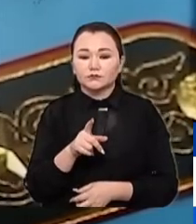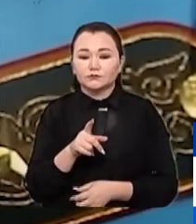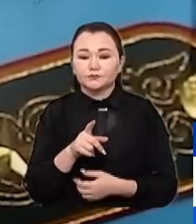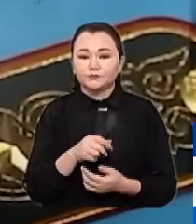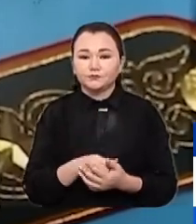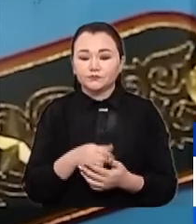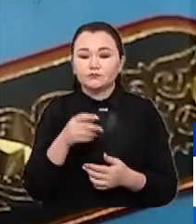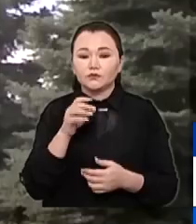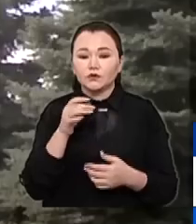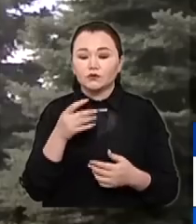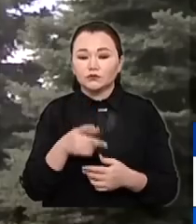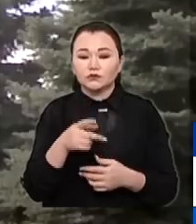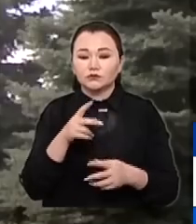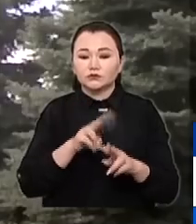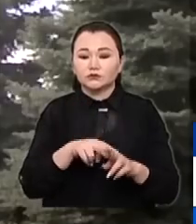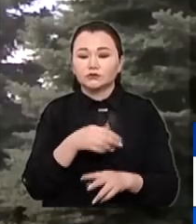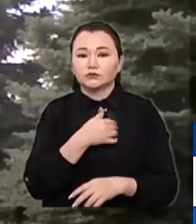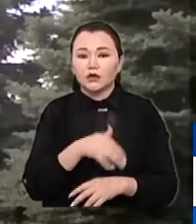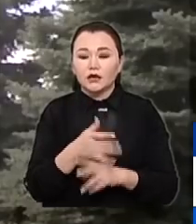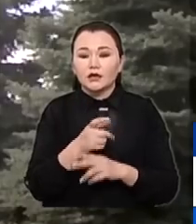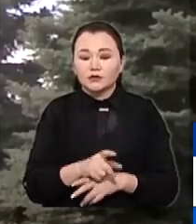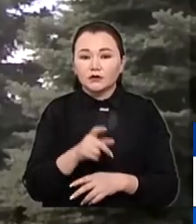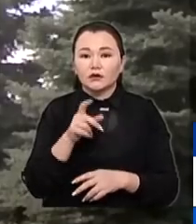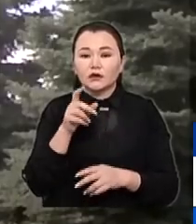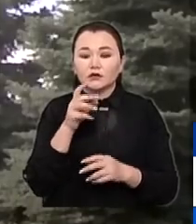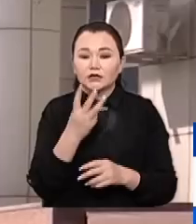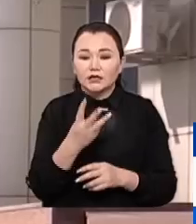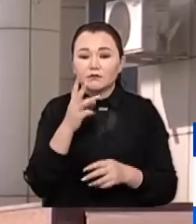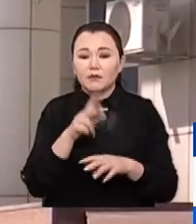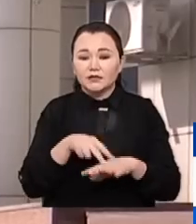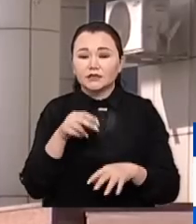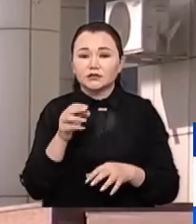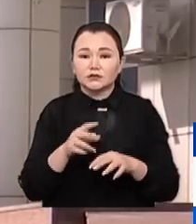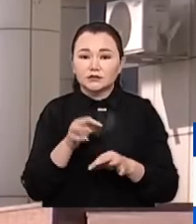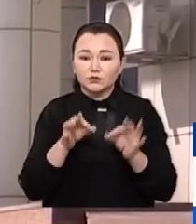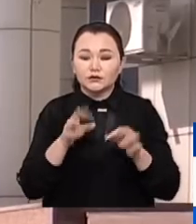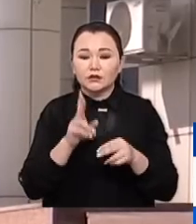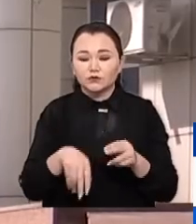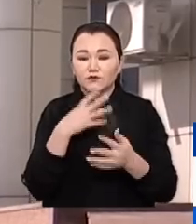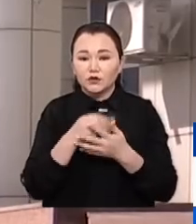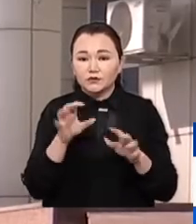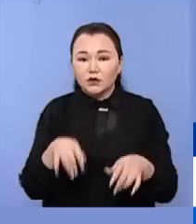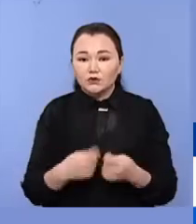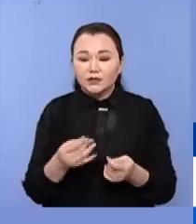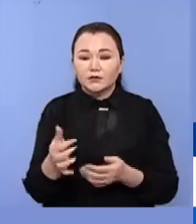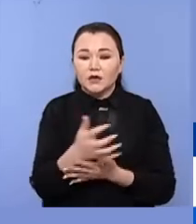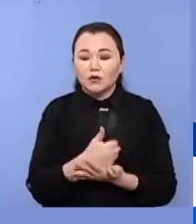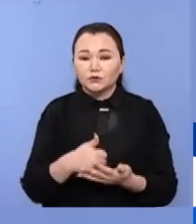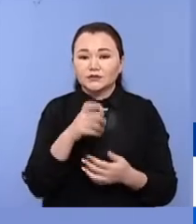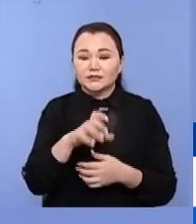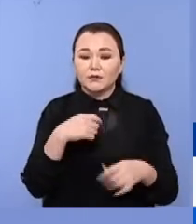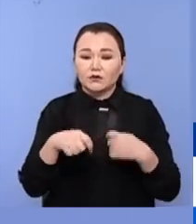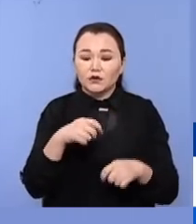уже изобретен полицейскими завершился за свою незаконную деятельность и поборы с продавцов